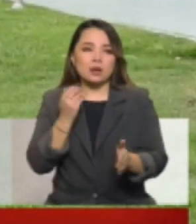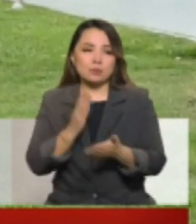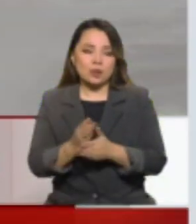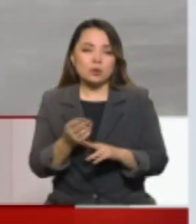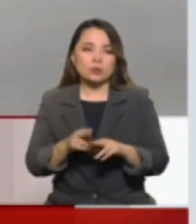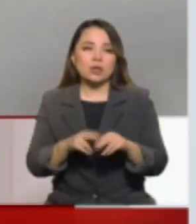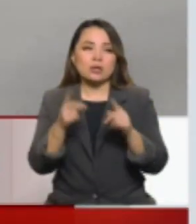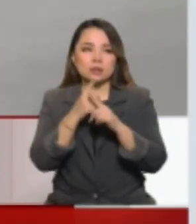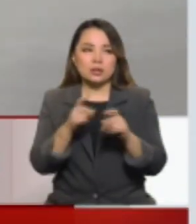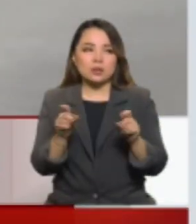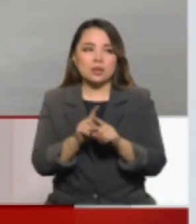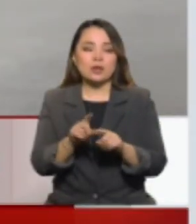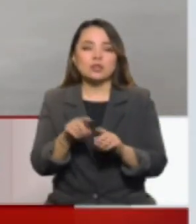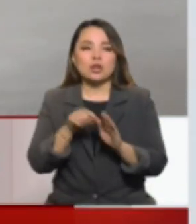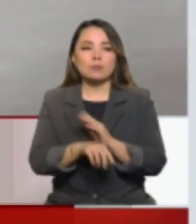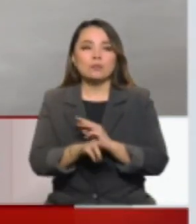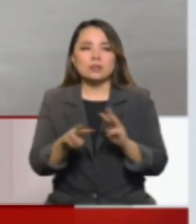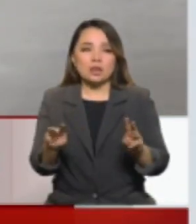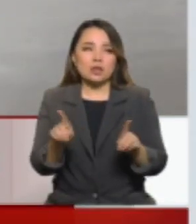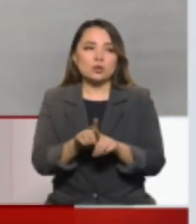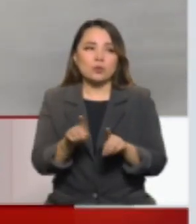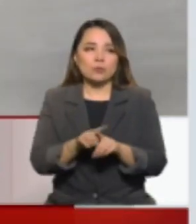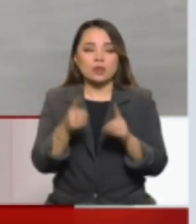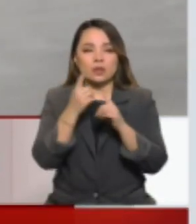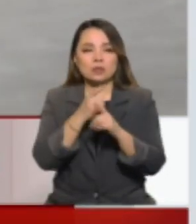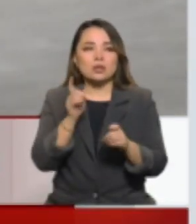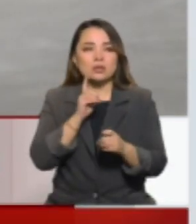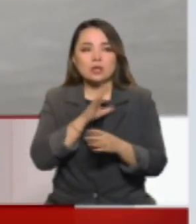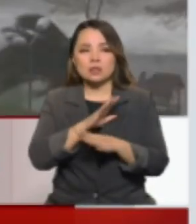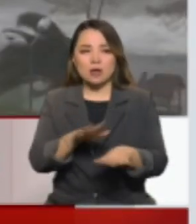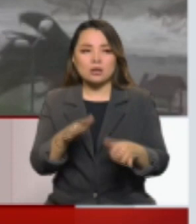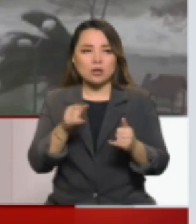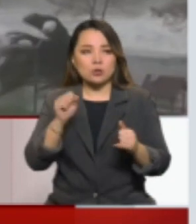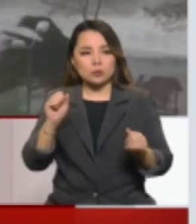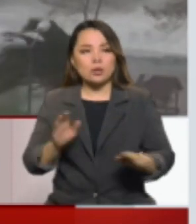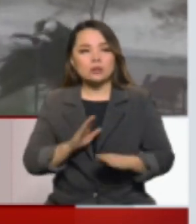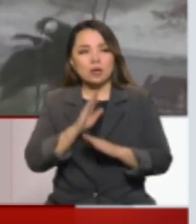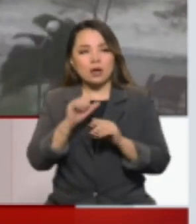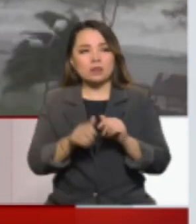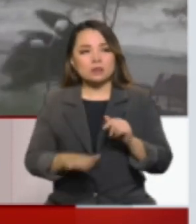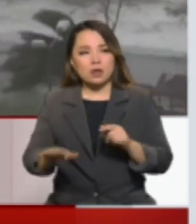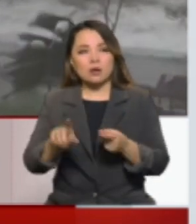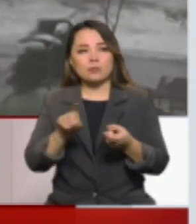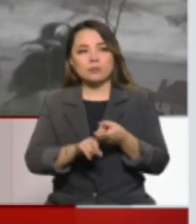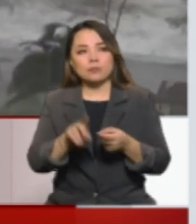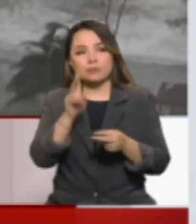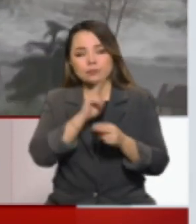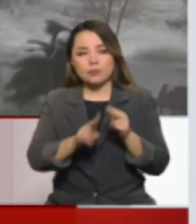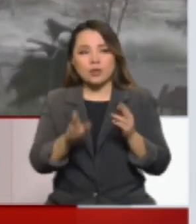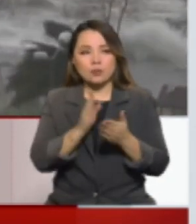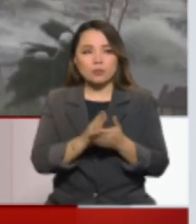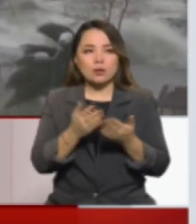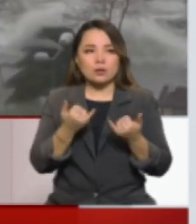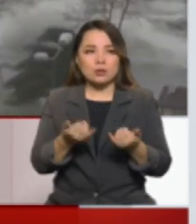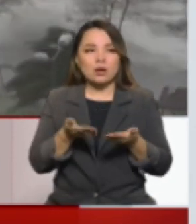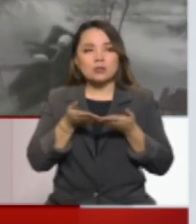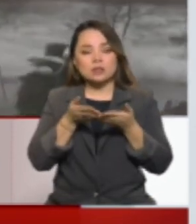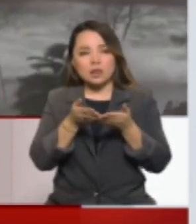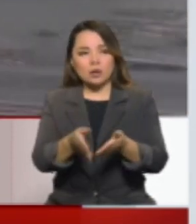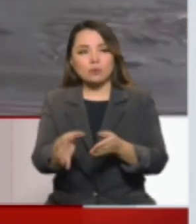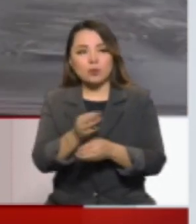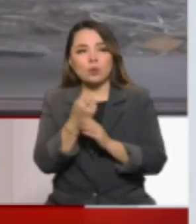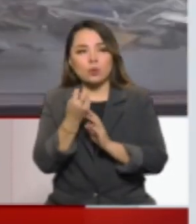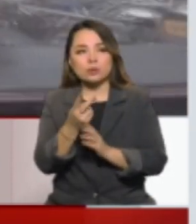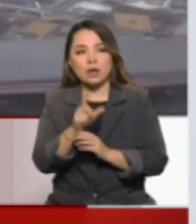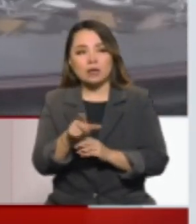ақпаратты елдер министрі Әли Ермекбаев хабарлады. Таңертеңгі уақытта жағалаумен байланысы үзілген қазкометтілер кемесінде барлығы